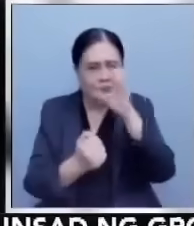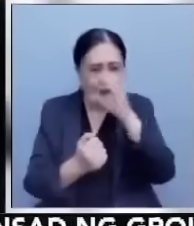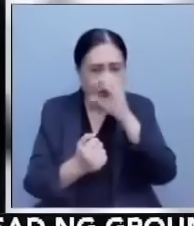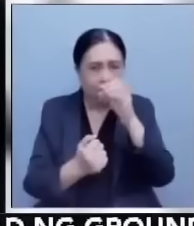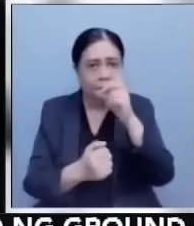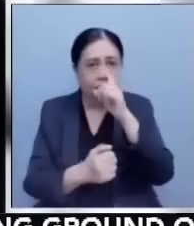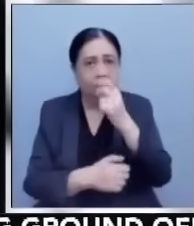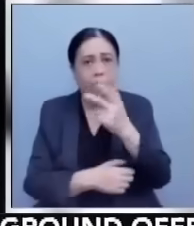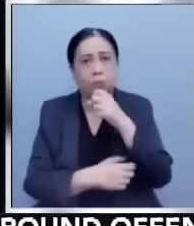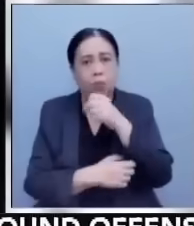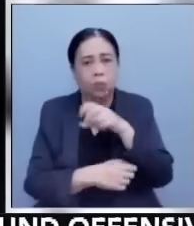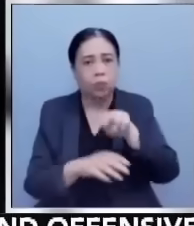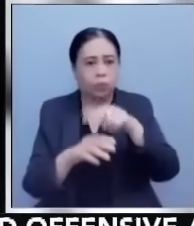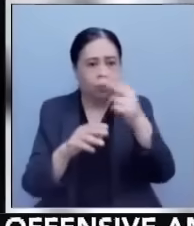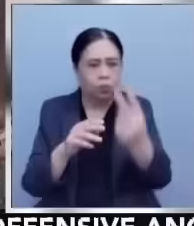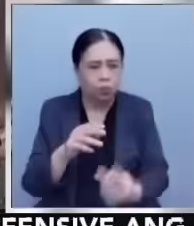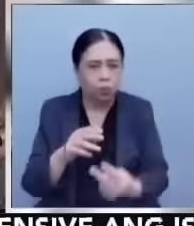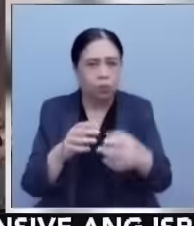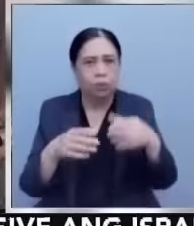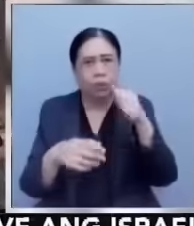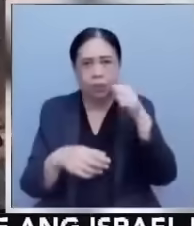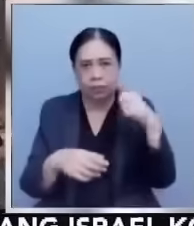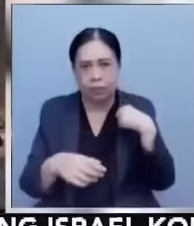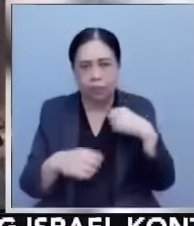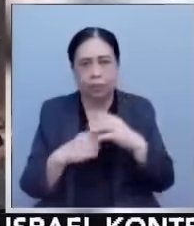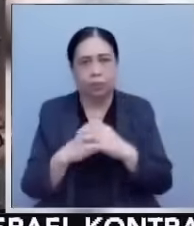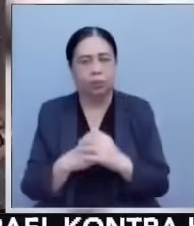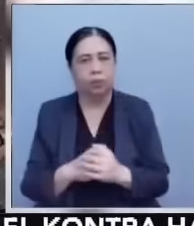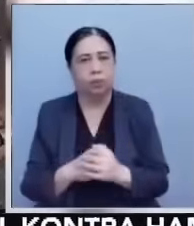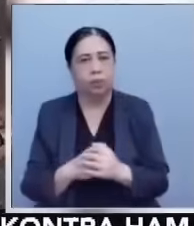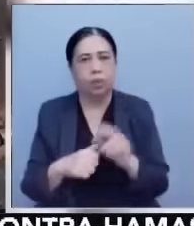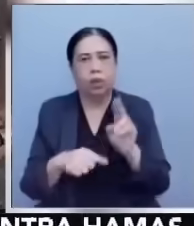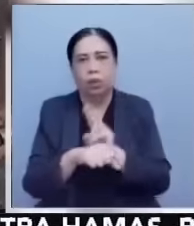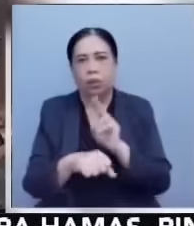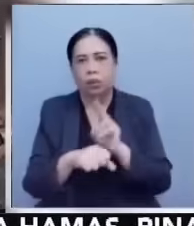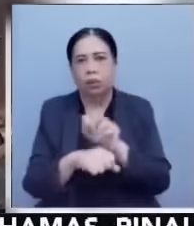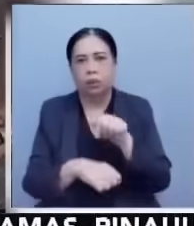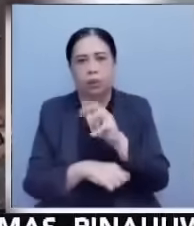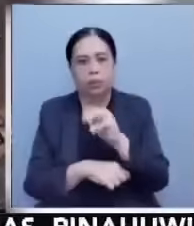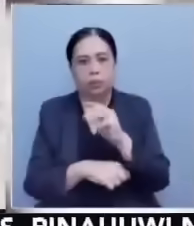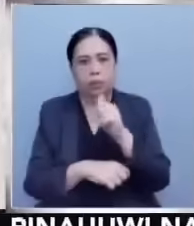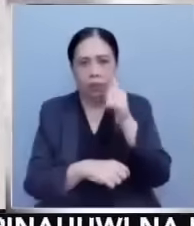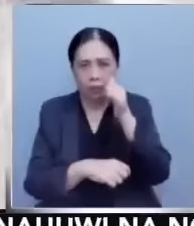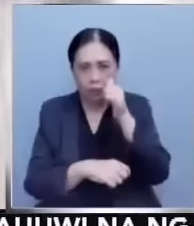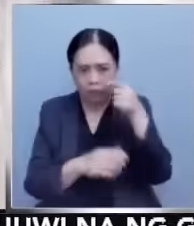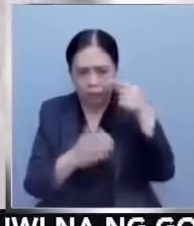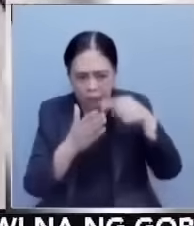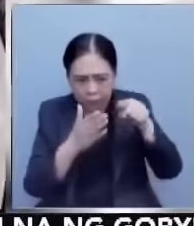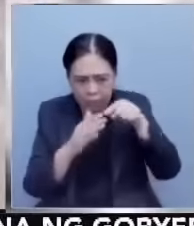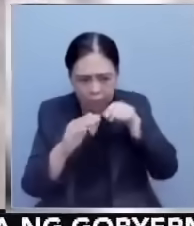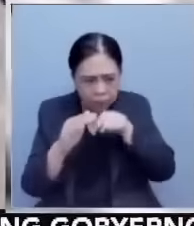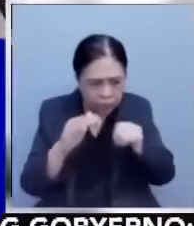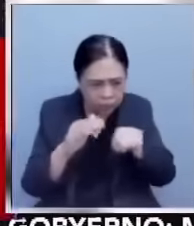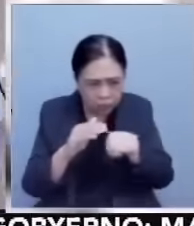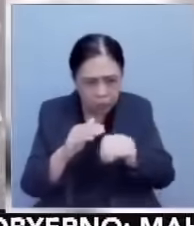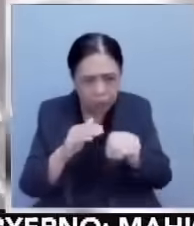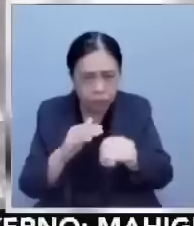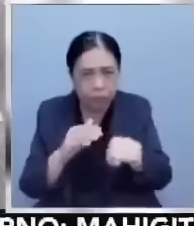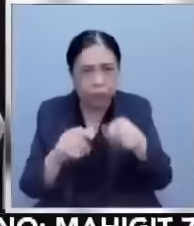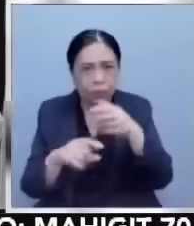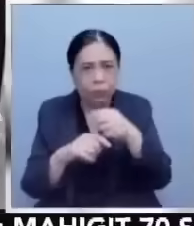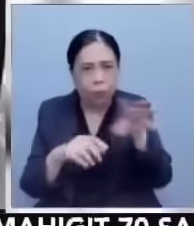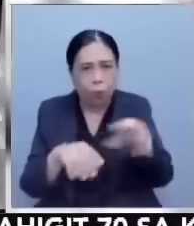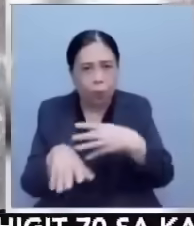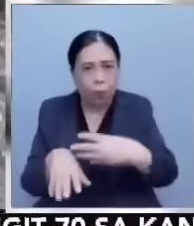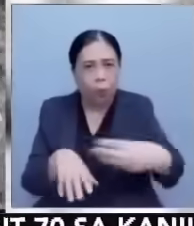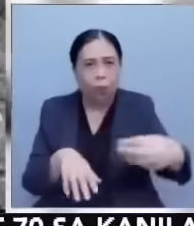batang nahulog sa Imbornal kahapon. Gumamit na ang MMDA ng kamera para suyurin ang Imbornal matapos higupin ang tubig